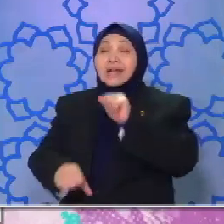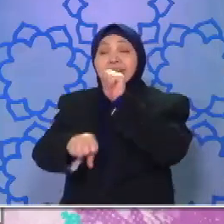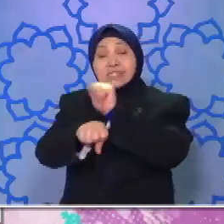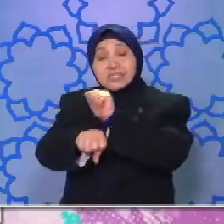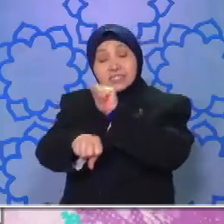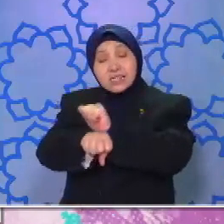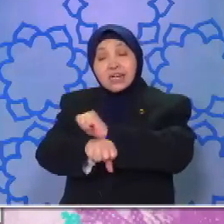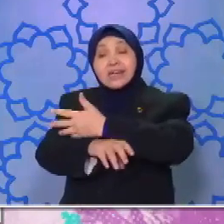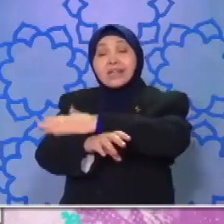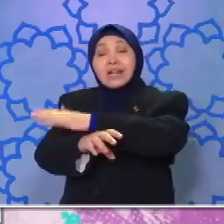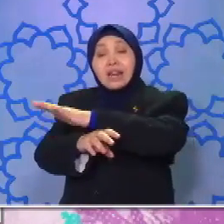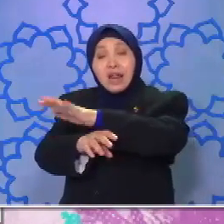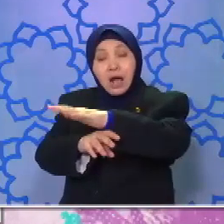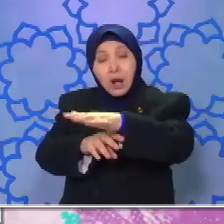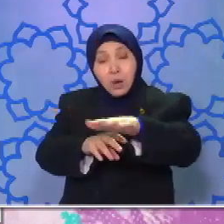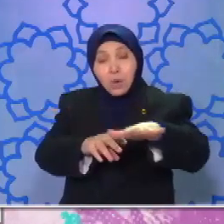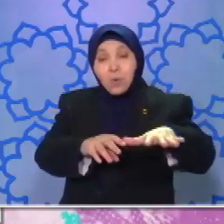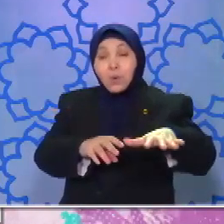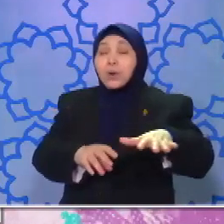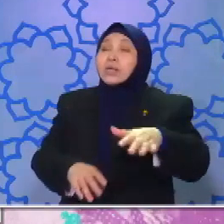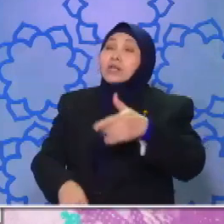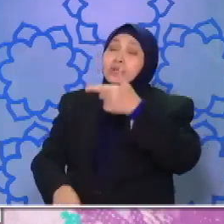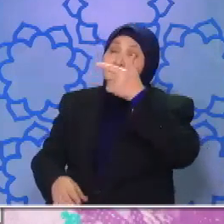limasakina ya'malu